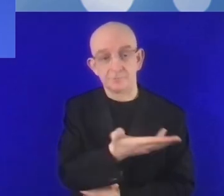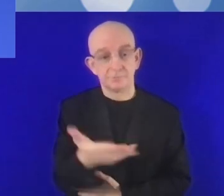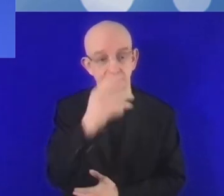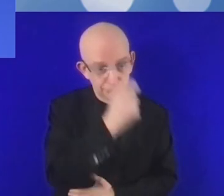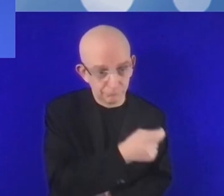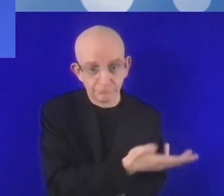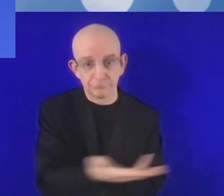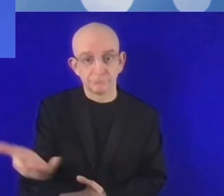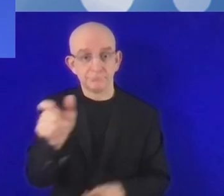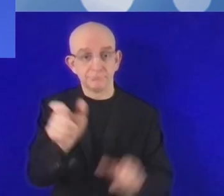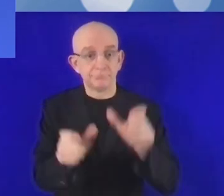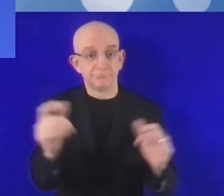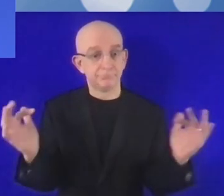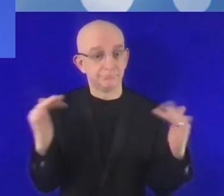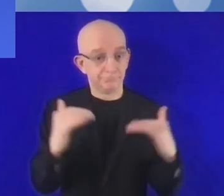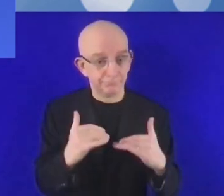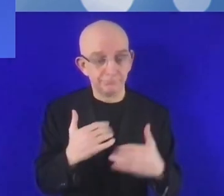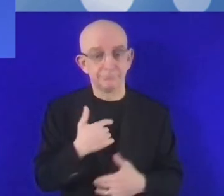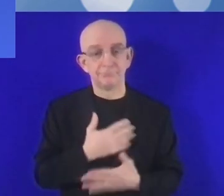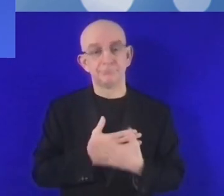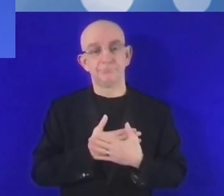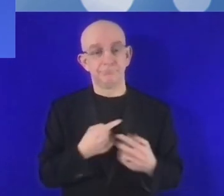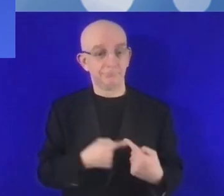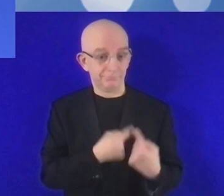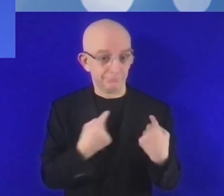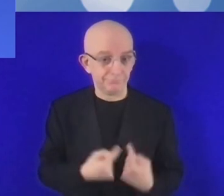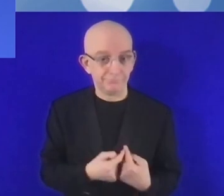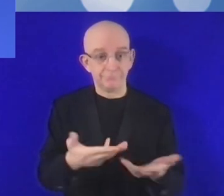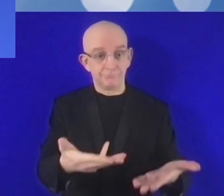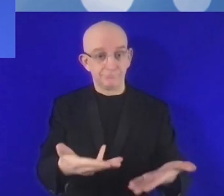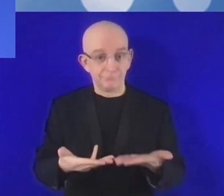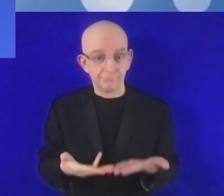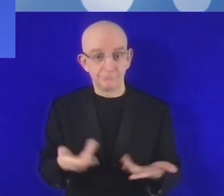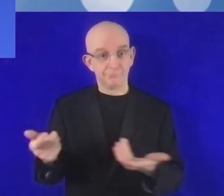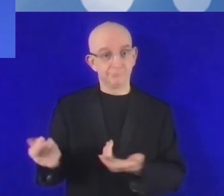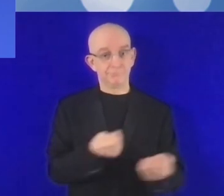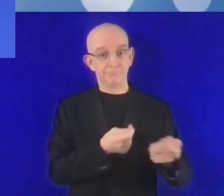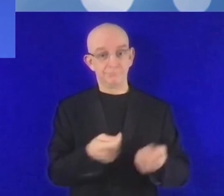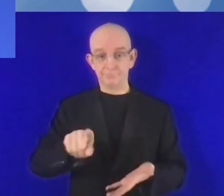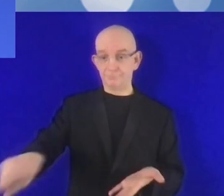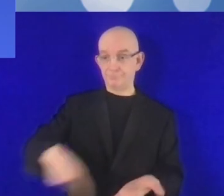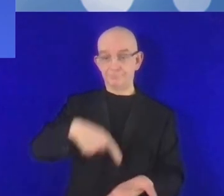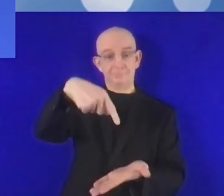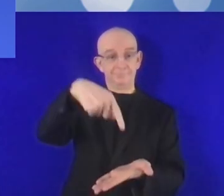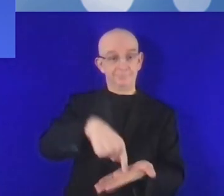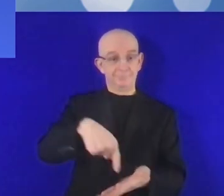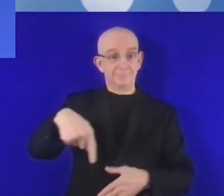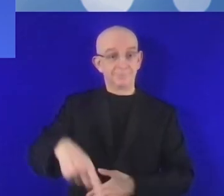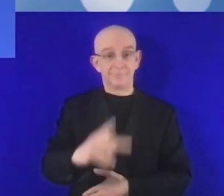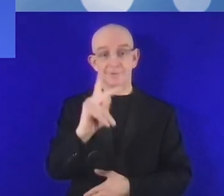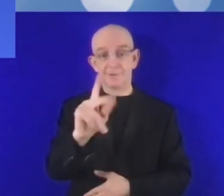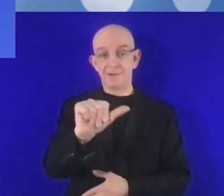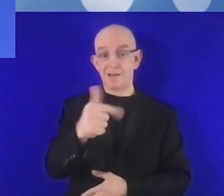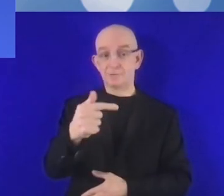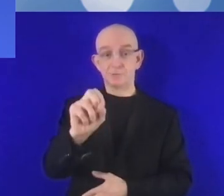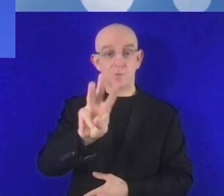приятно присутствовать здесь лично, в Катовице. Это город, который меняется, трансформируется, который является